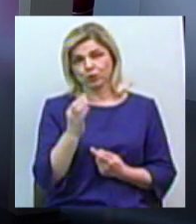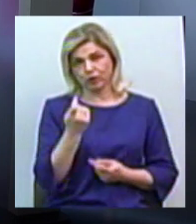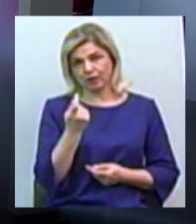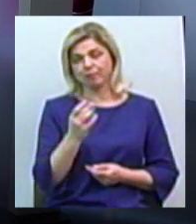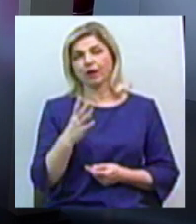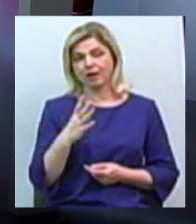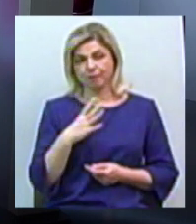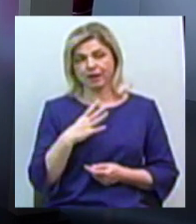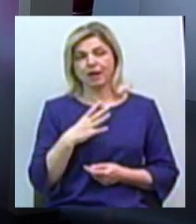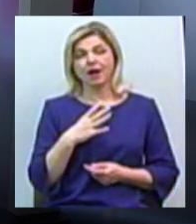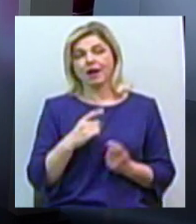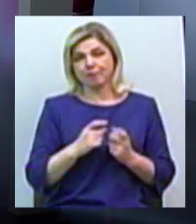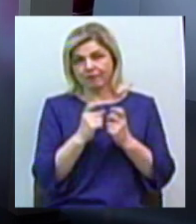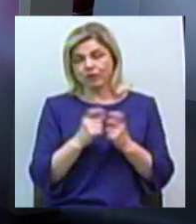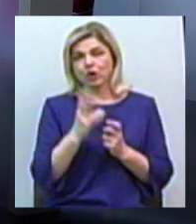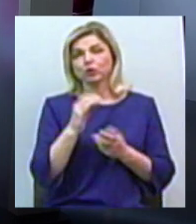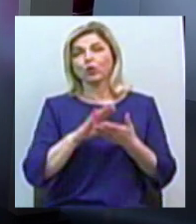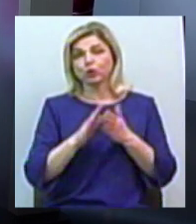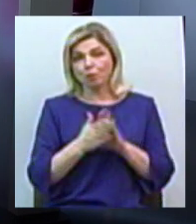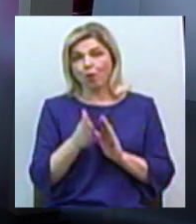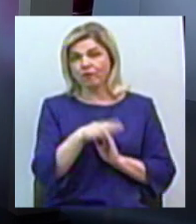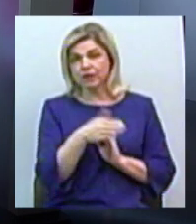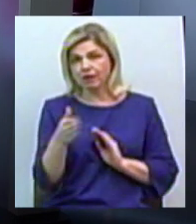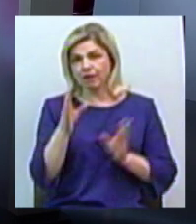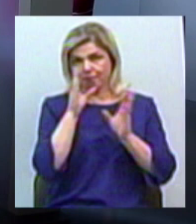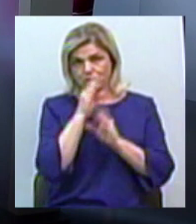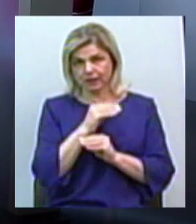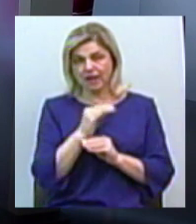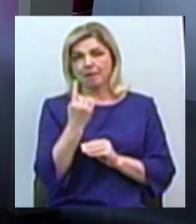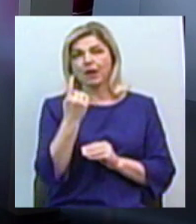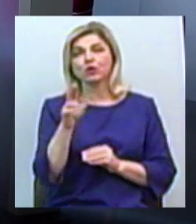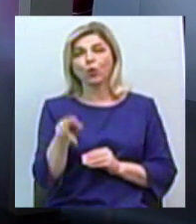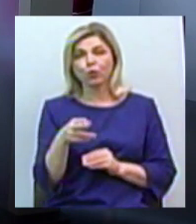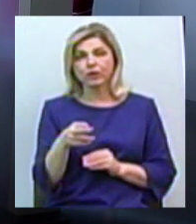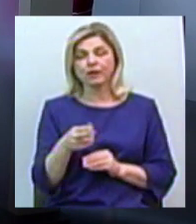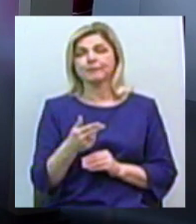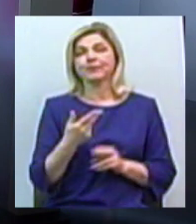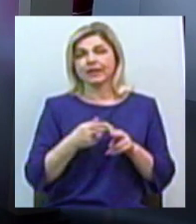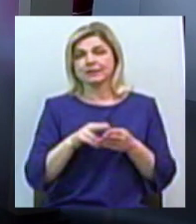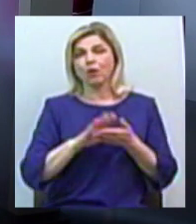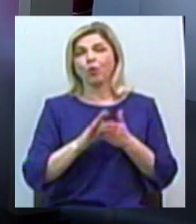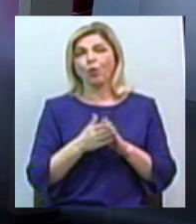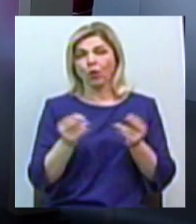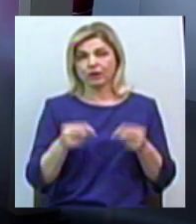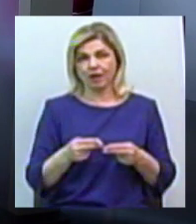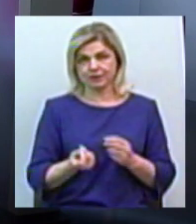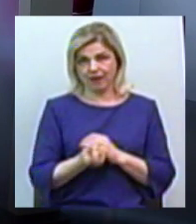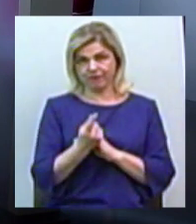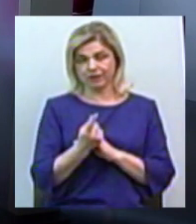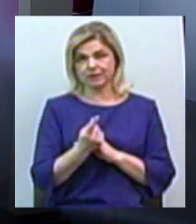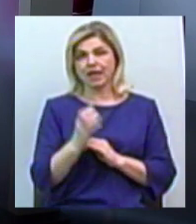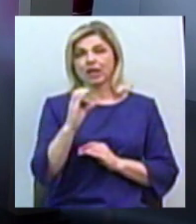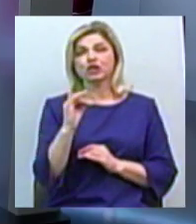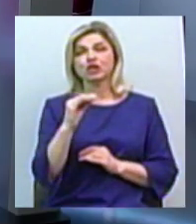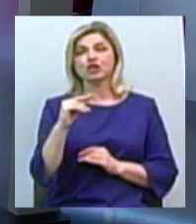таке певне тертя. Але домовитися вони змогли. І от 1 грудня, відповідно, ця угода з'явилася. Вже в січні